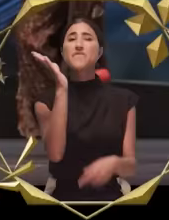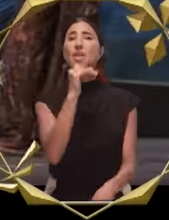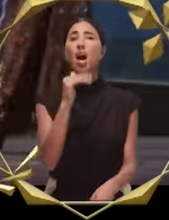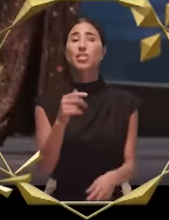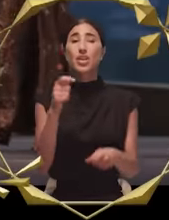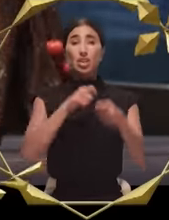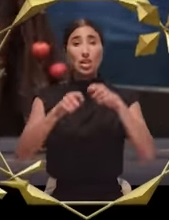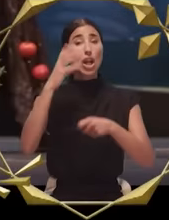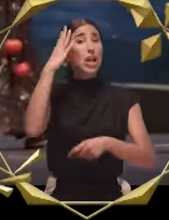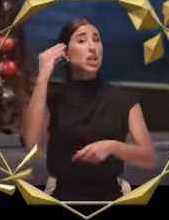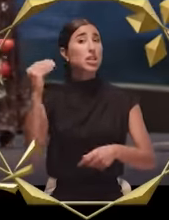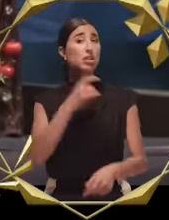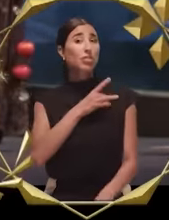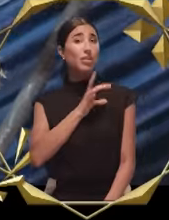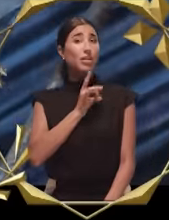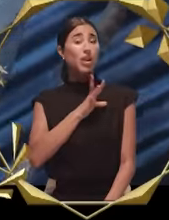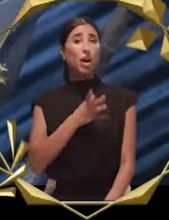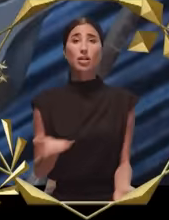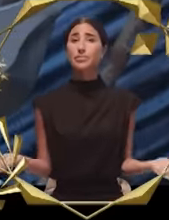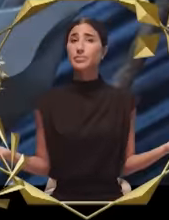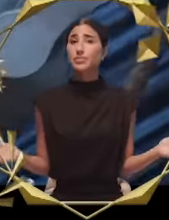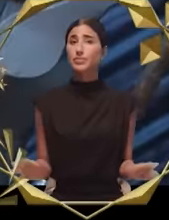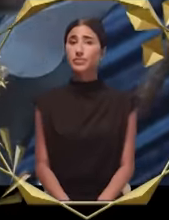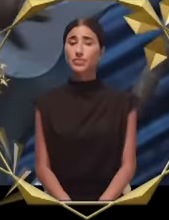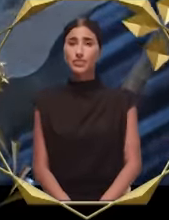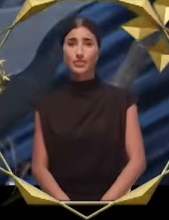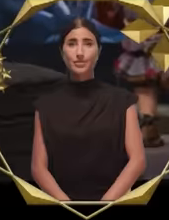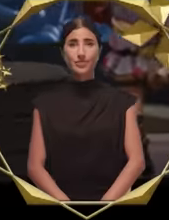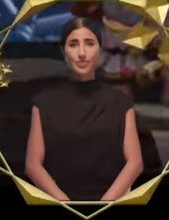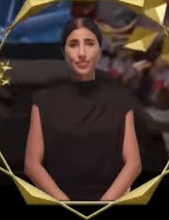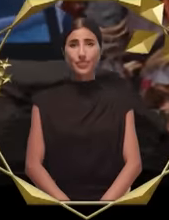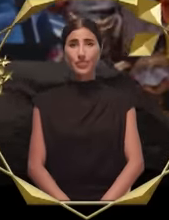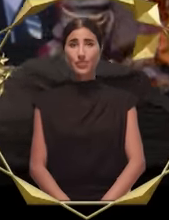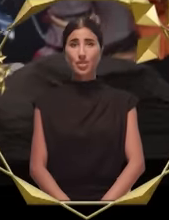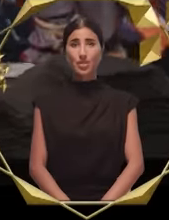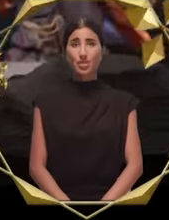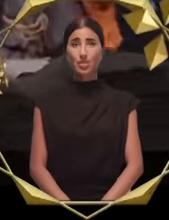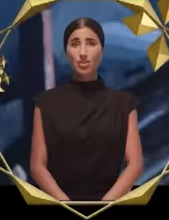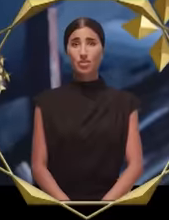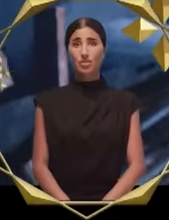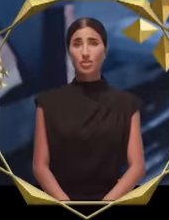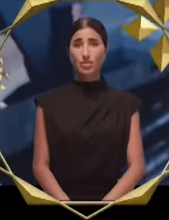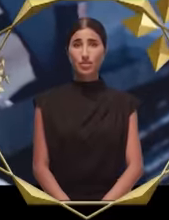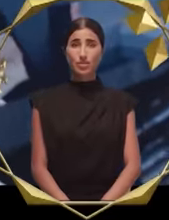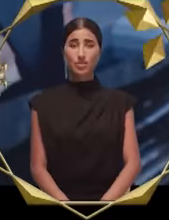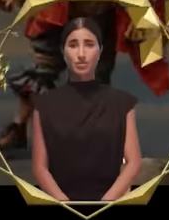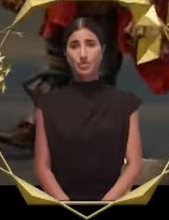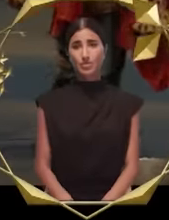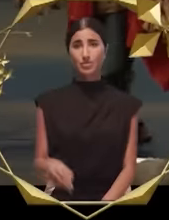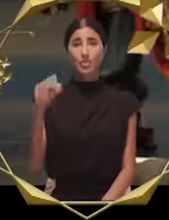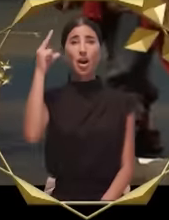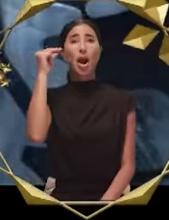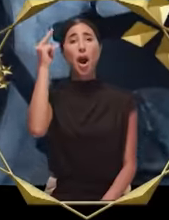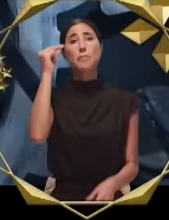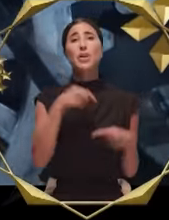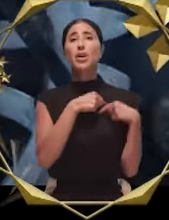من صنعني حديدا وصلبة نسي أن يعطيني قلبا وهذا